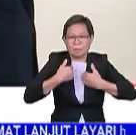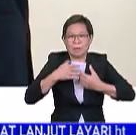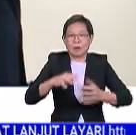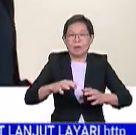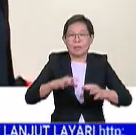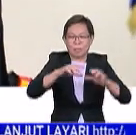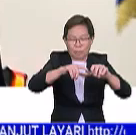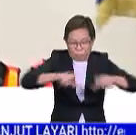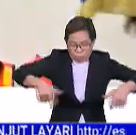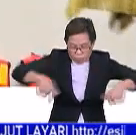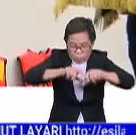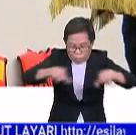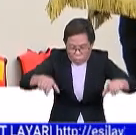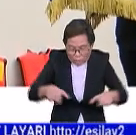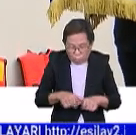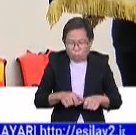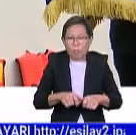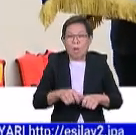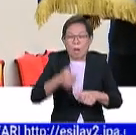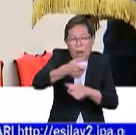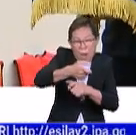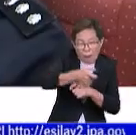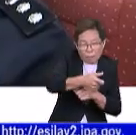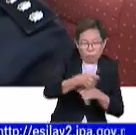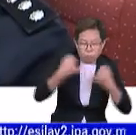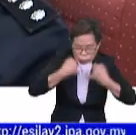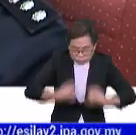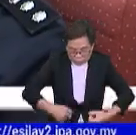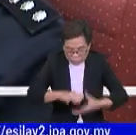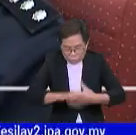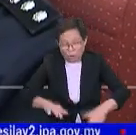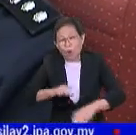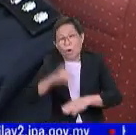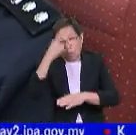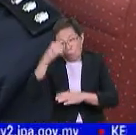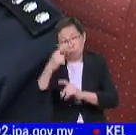jaket keselamatan dan lampu suluh untuk digunakan oleh anggota polis semasa bencana.